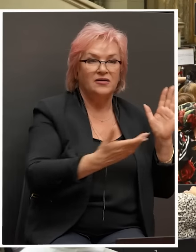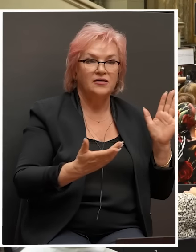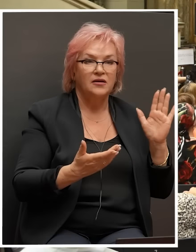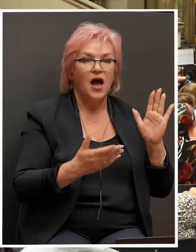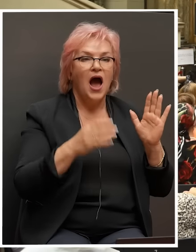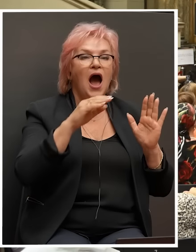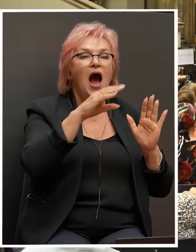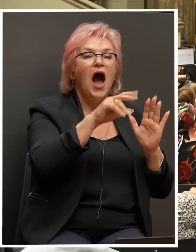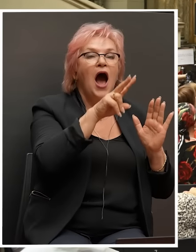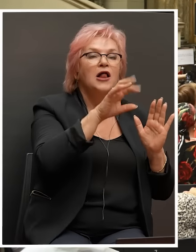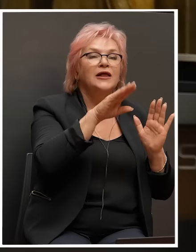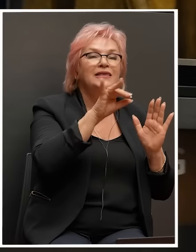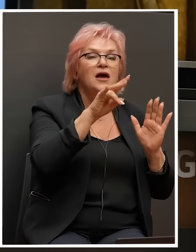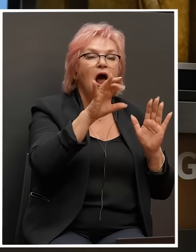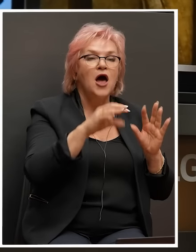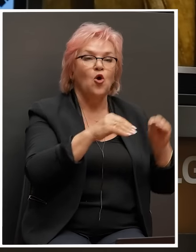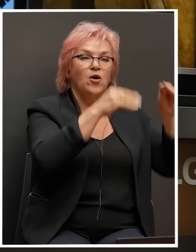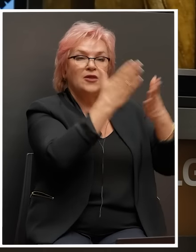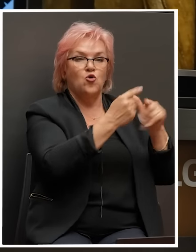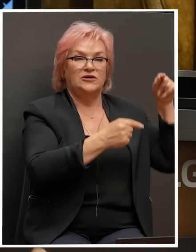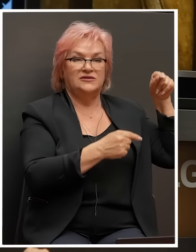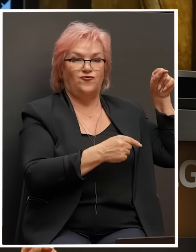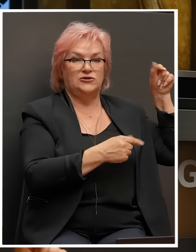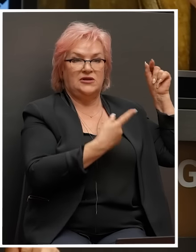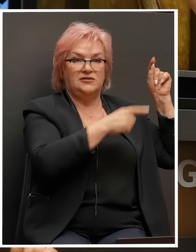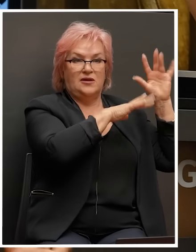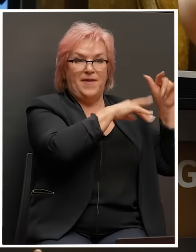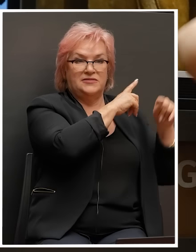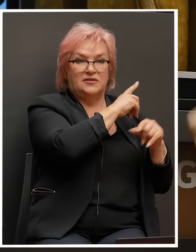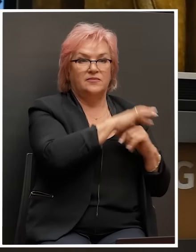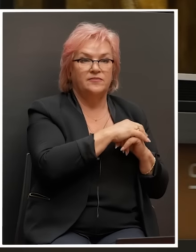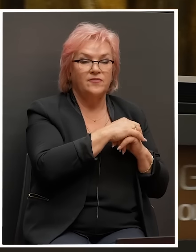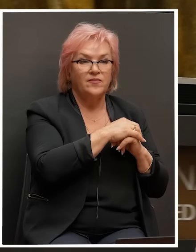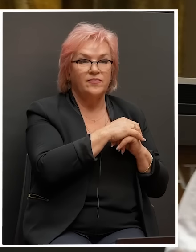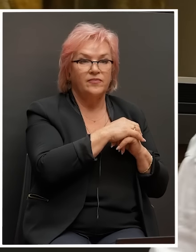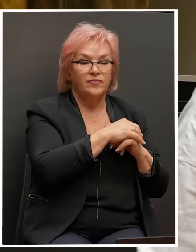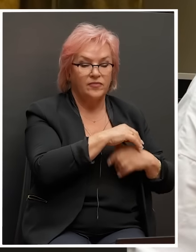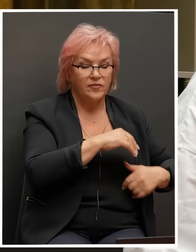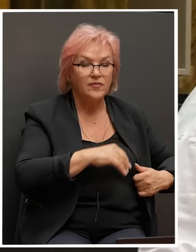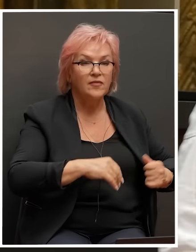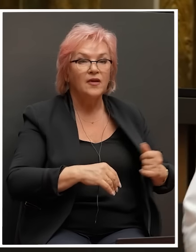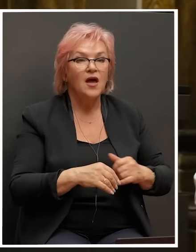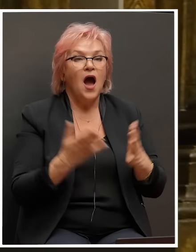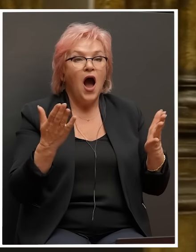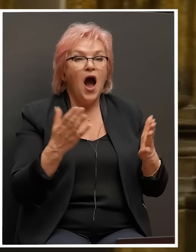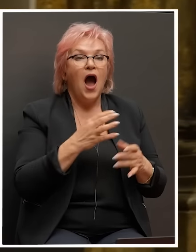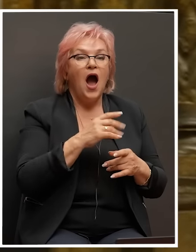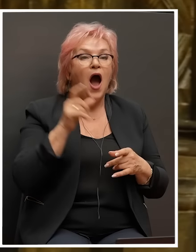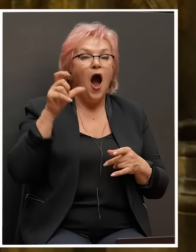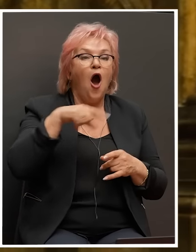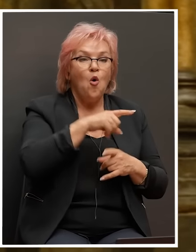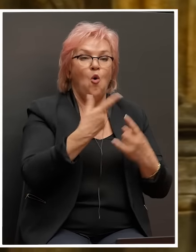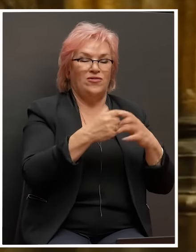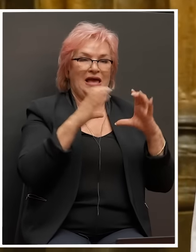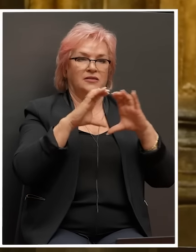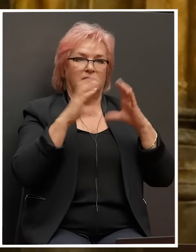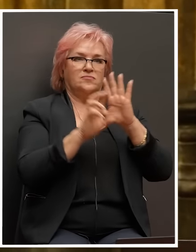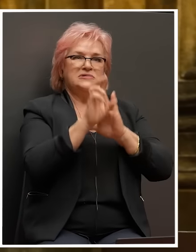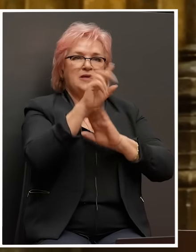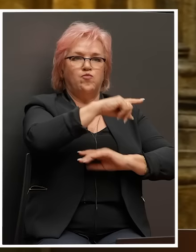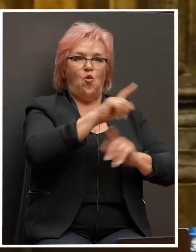А Сан-Джованни Латерано стоит вот здесь. Вот он. А он собор